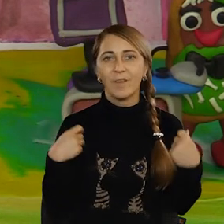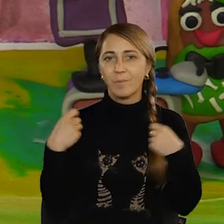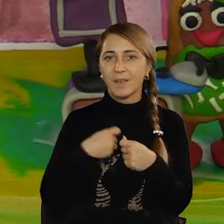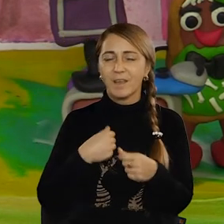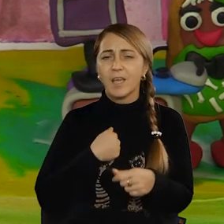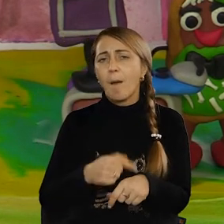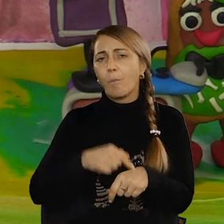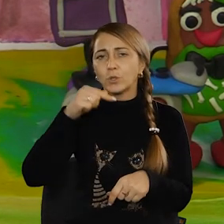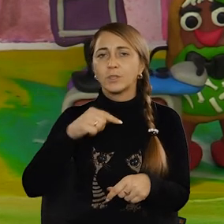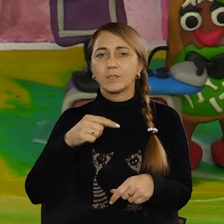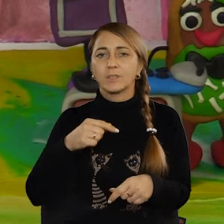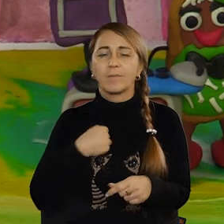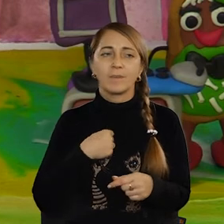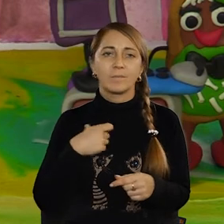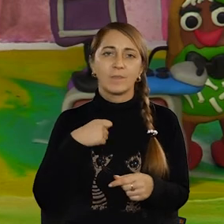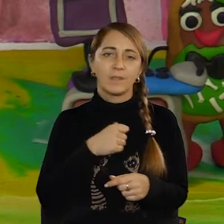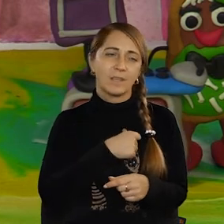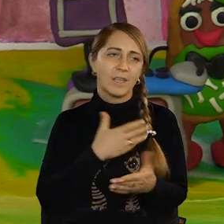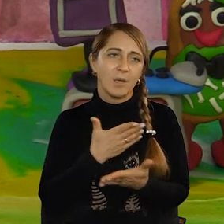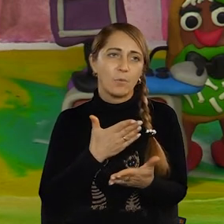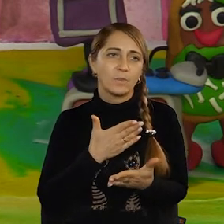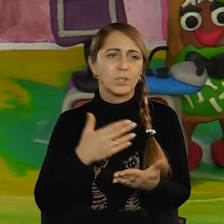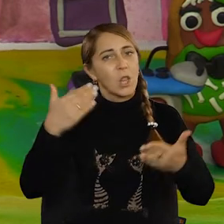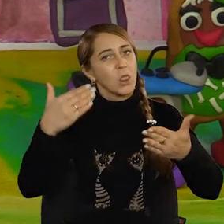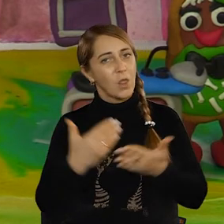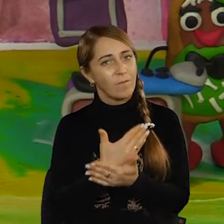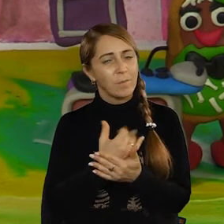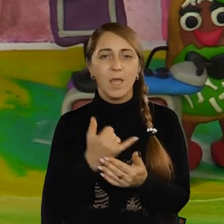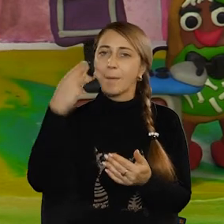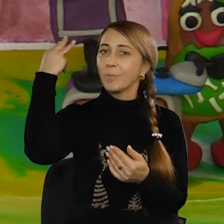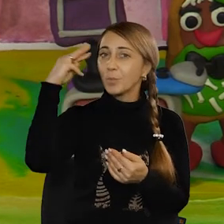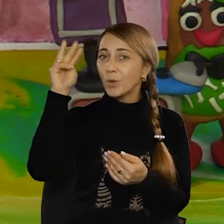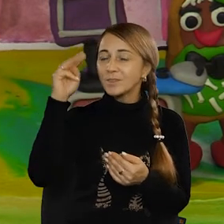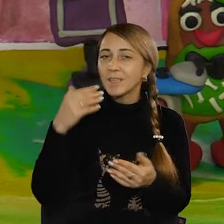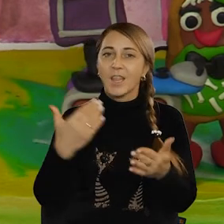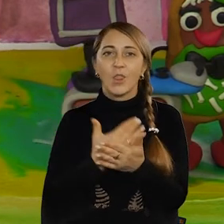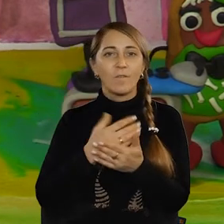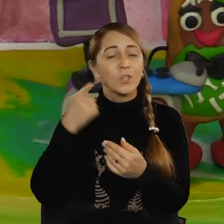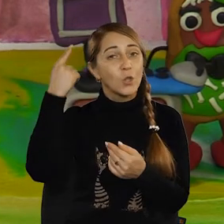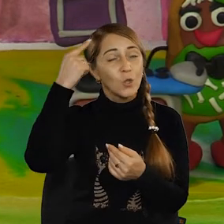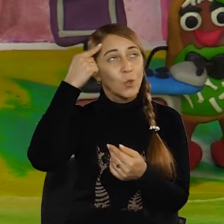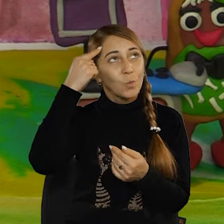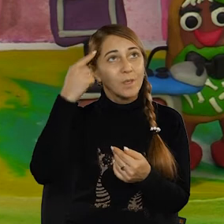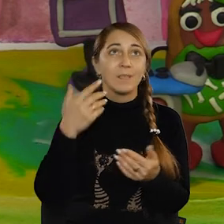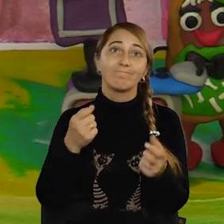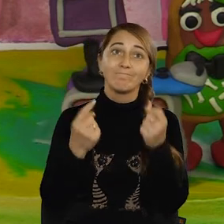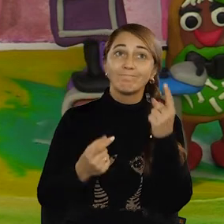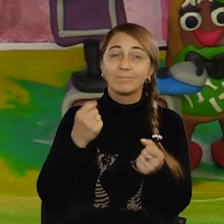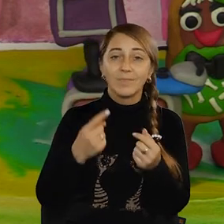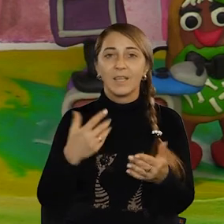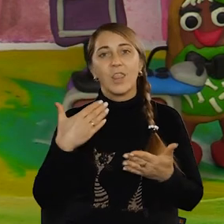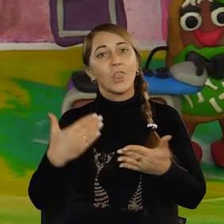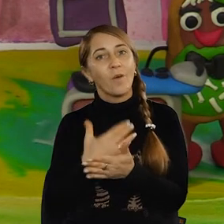Тоді почуваєшся і сам якимось новим і модним. Нові думки з'являються у тебе,